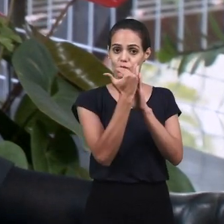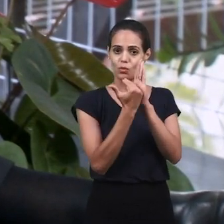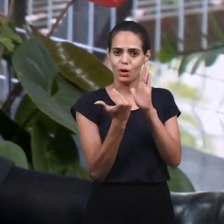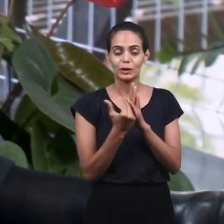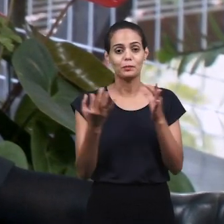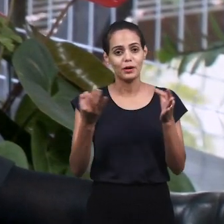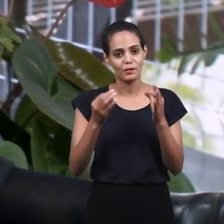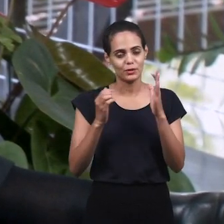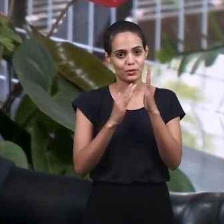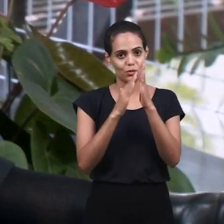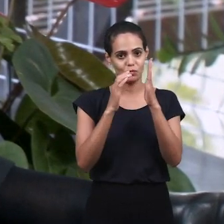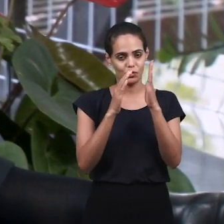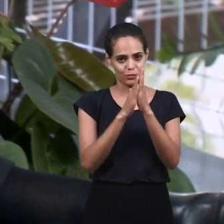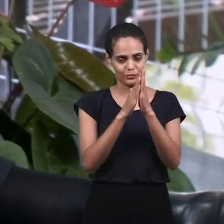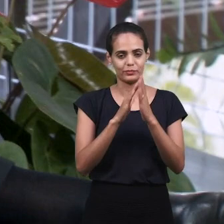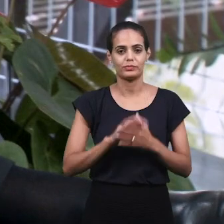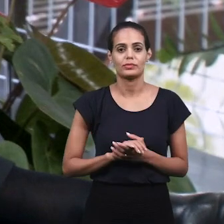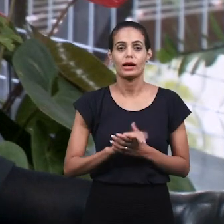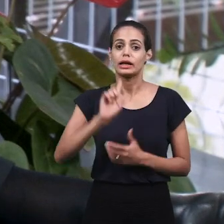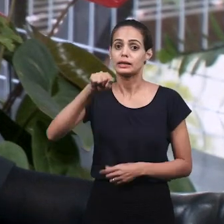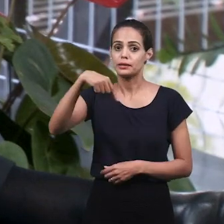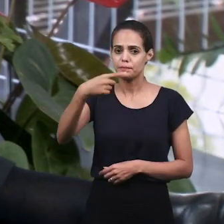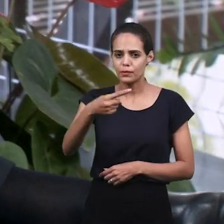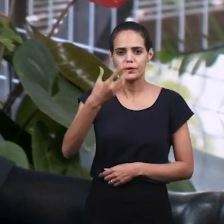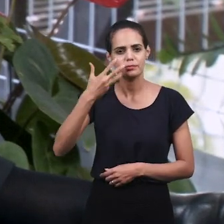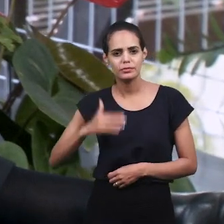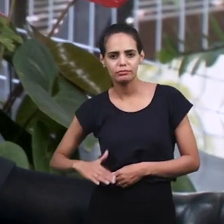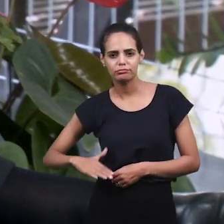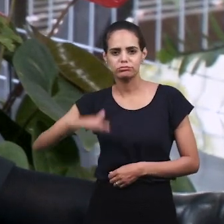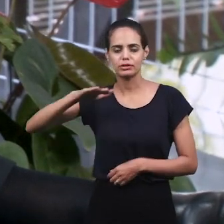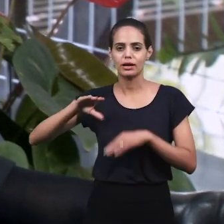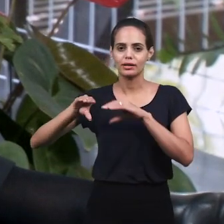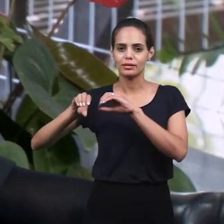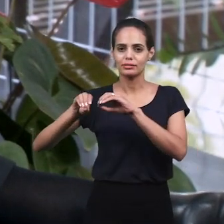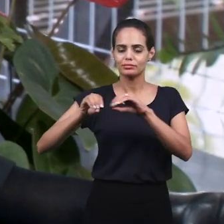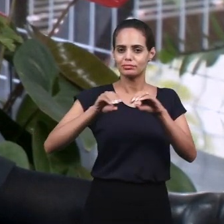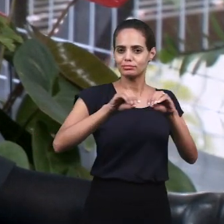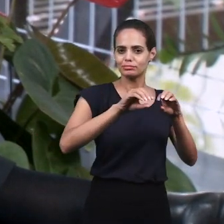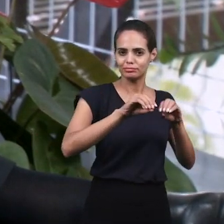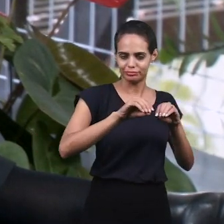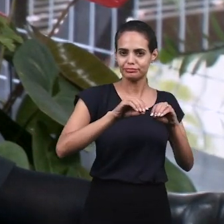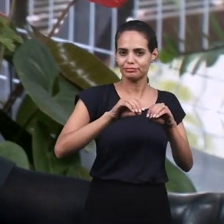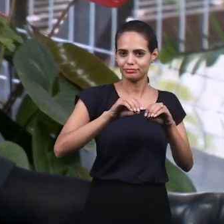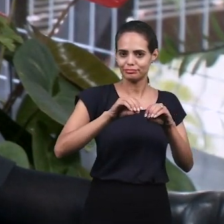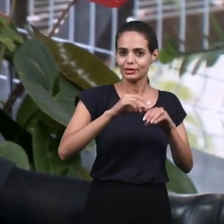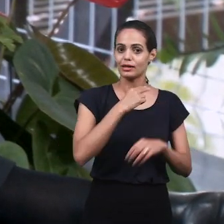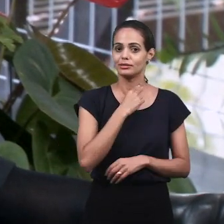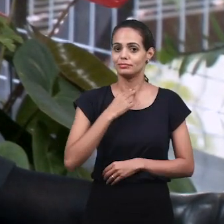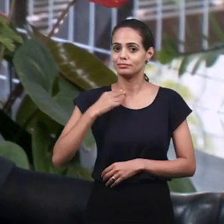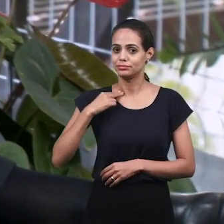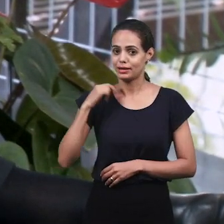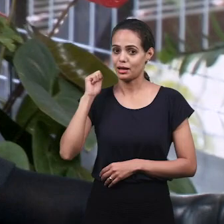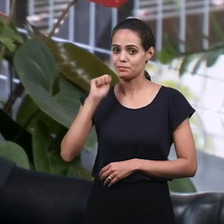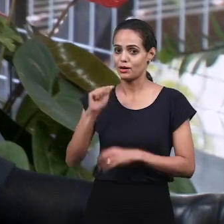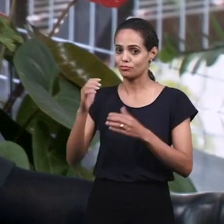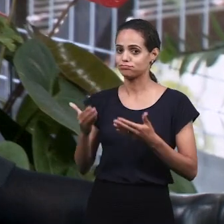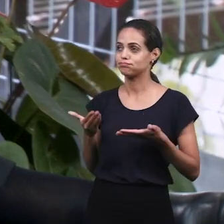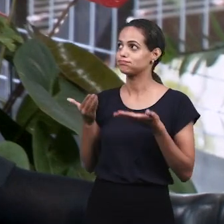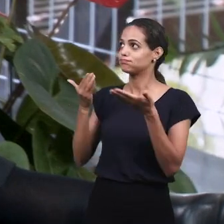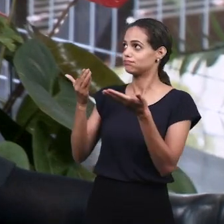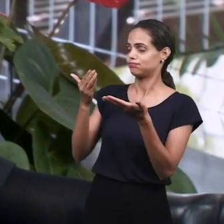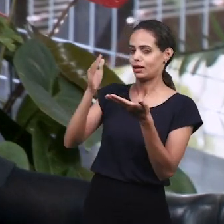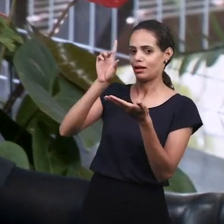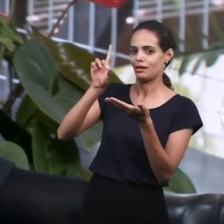maisons. Dans l'étude des enfants intermédiaires et adolescents, la professeure Letícia Lírio va nous parler sur